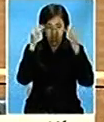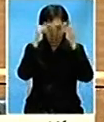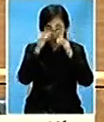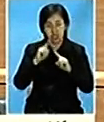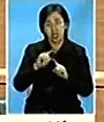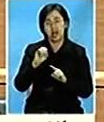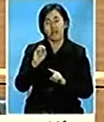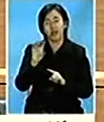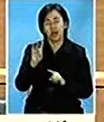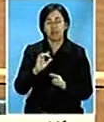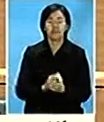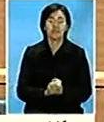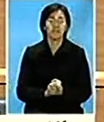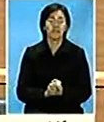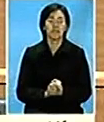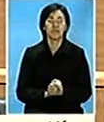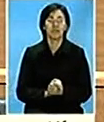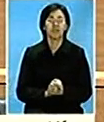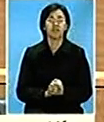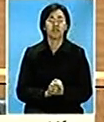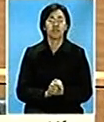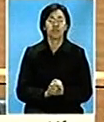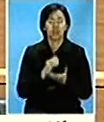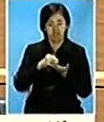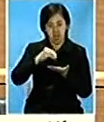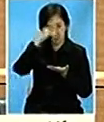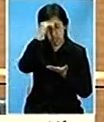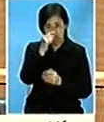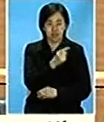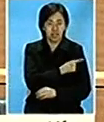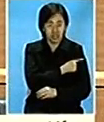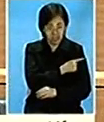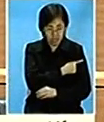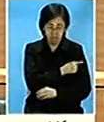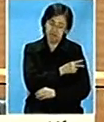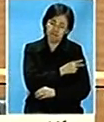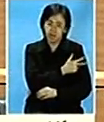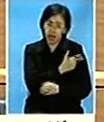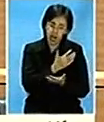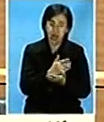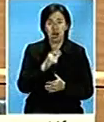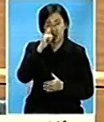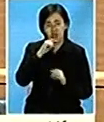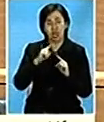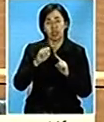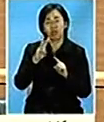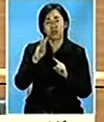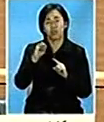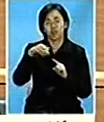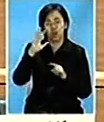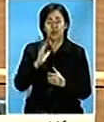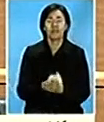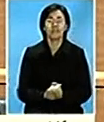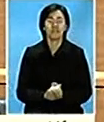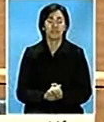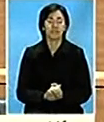ที่58ในเรื่องของการศึกษาขั้นอุดมศึกษาเราก็อยู่ในระดับประมาณที่60กว่านะครับ